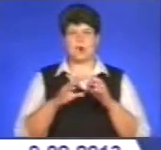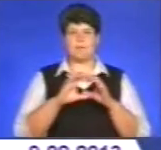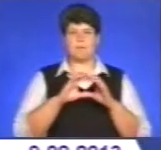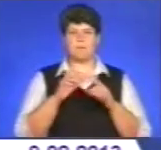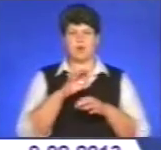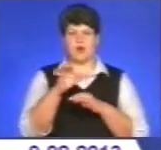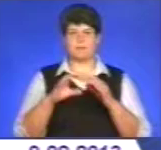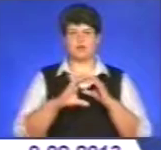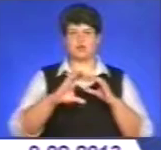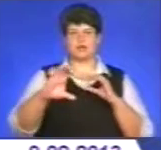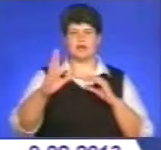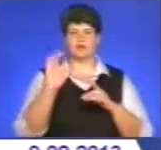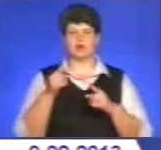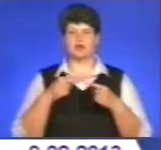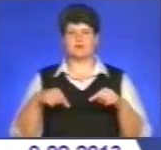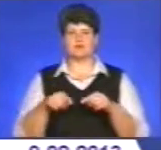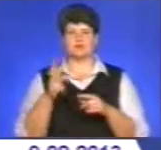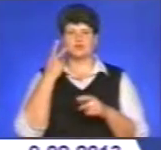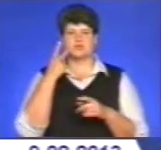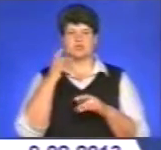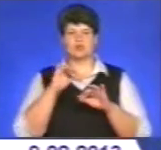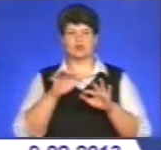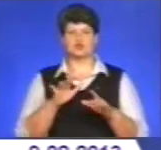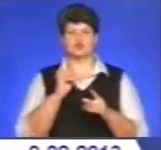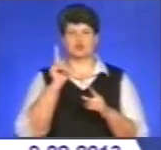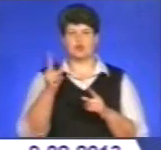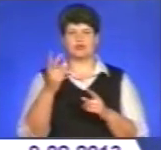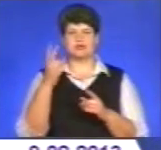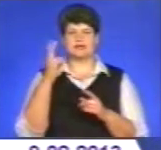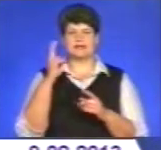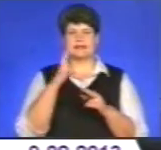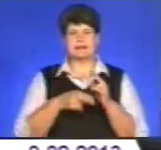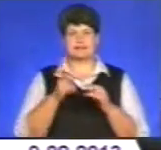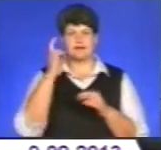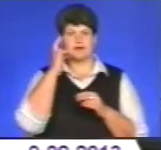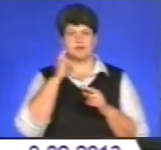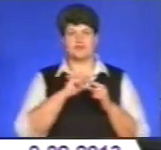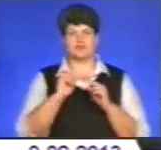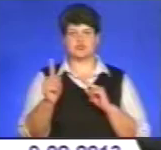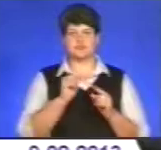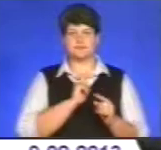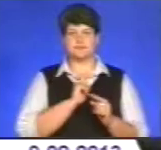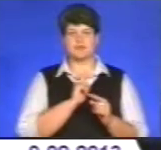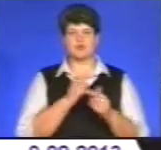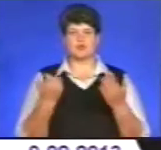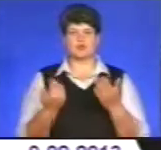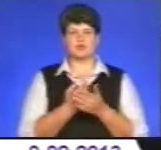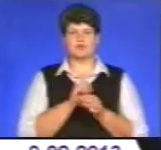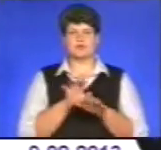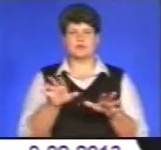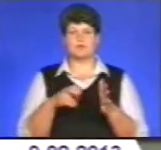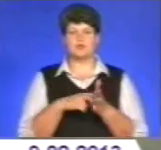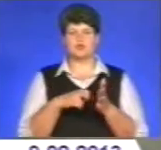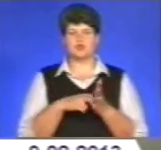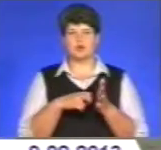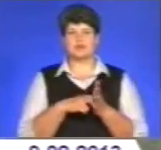буде організовано безперервний прямий рух з одного кінця Києва в інший. Нова розв'язка на Поштовій знизить аварійність